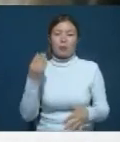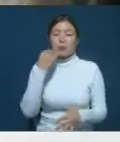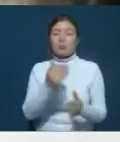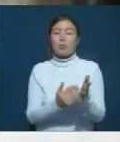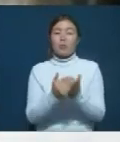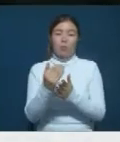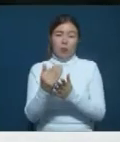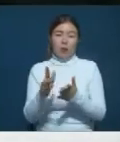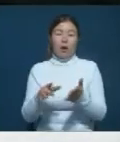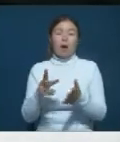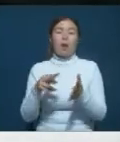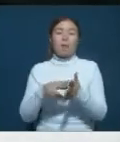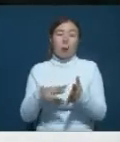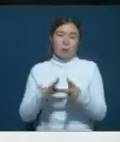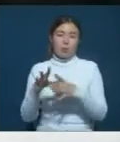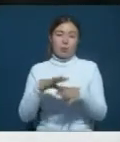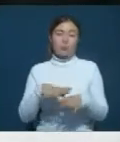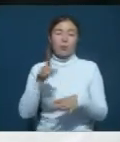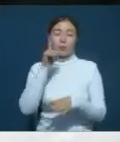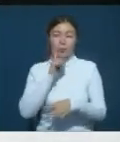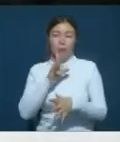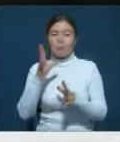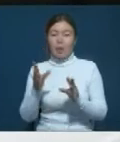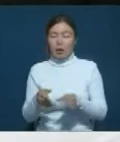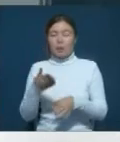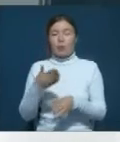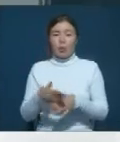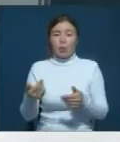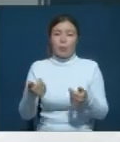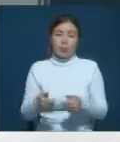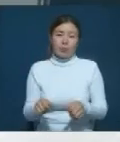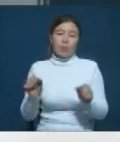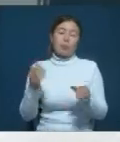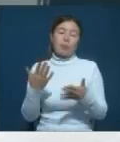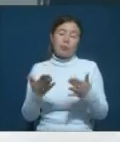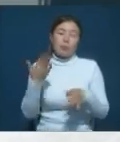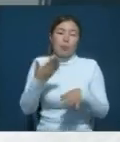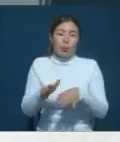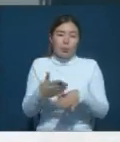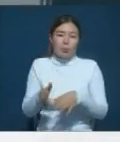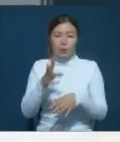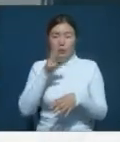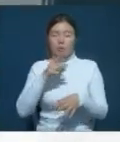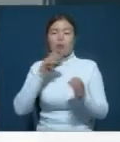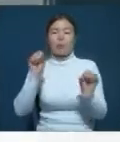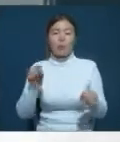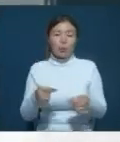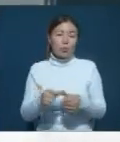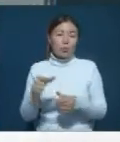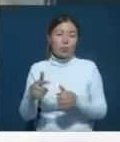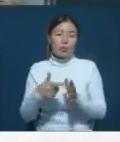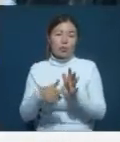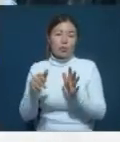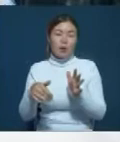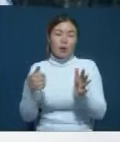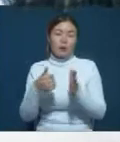Ал бағасы халыққа қолжетімді. Сондай-ақ тоңдарды несиеге немесе бөліп төлеу арқылы да алуға болады. Бұдан бөлек 70 мыңға